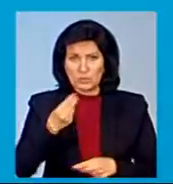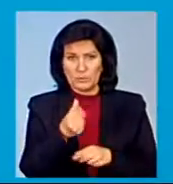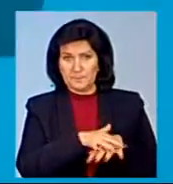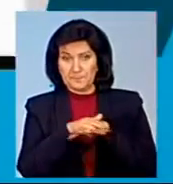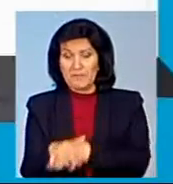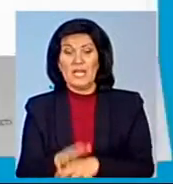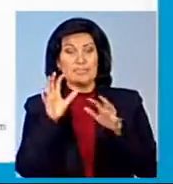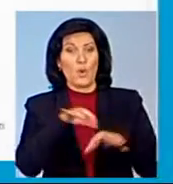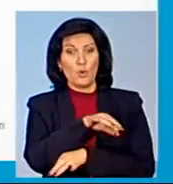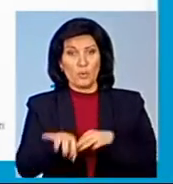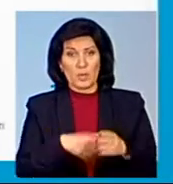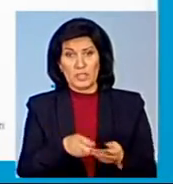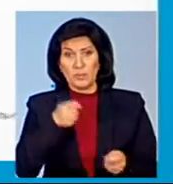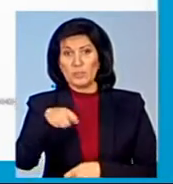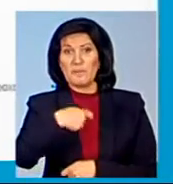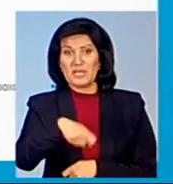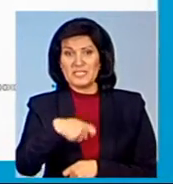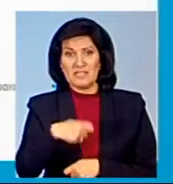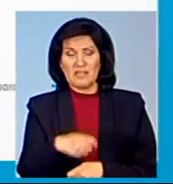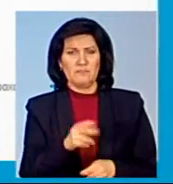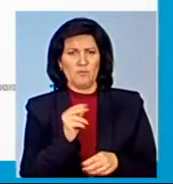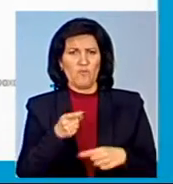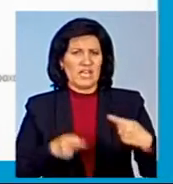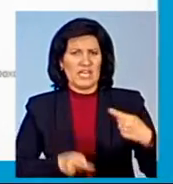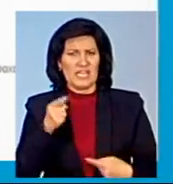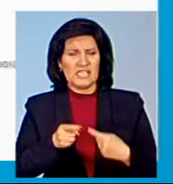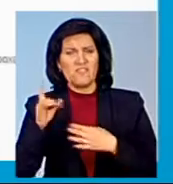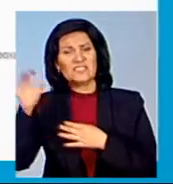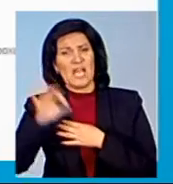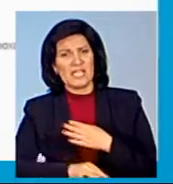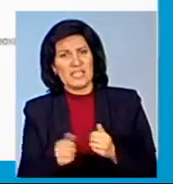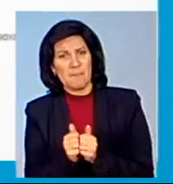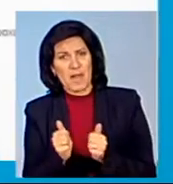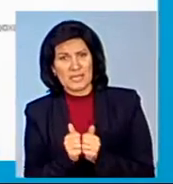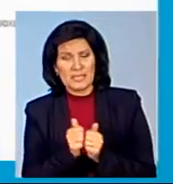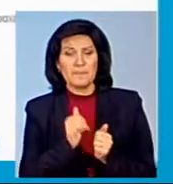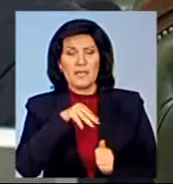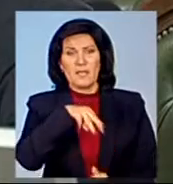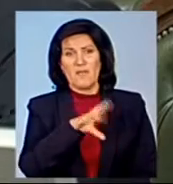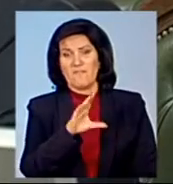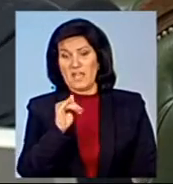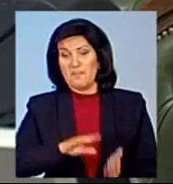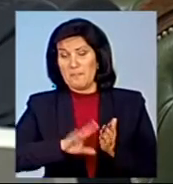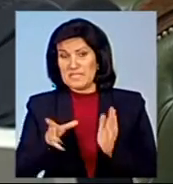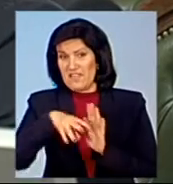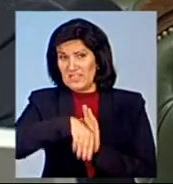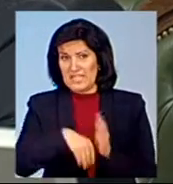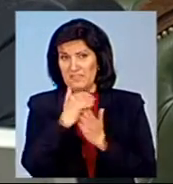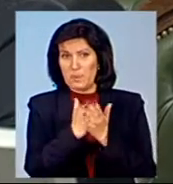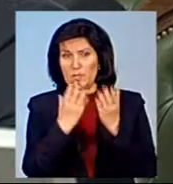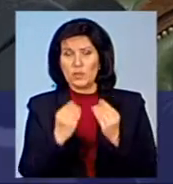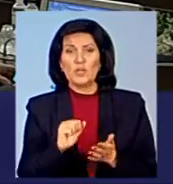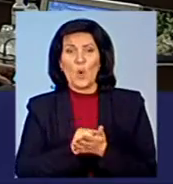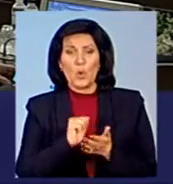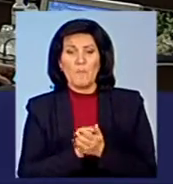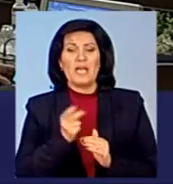траншу. Законопроект, поданий президентом, зазнав критики від західних партнерів, зокрема і МВФ. Після внесення в порядок денний